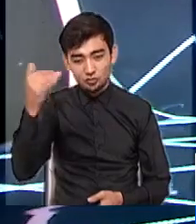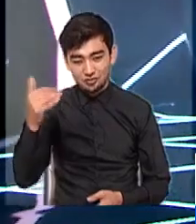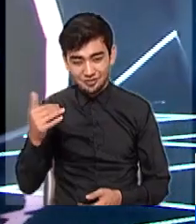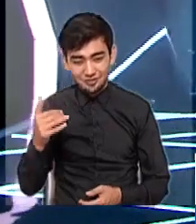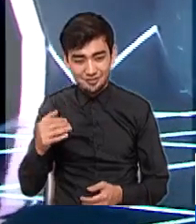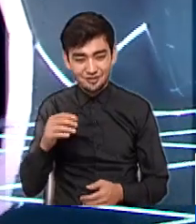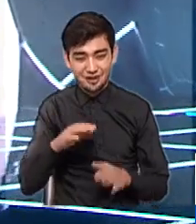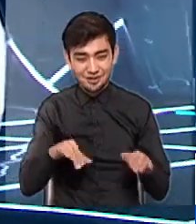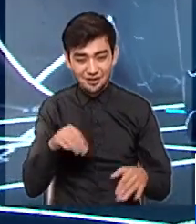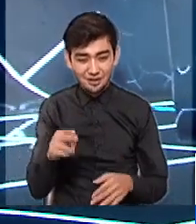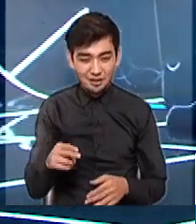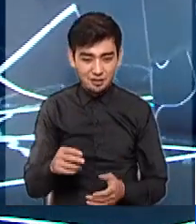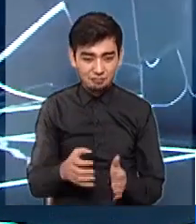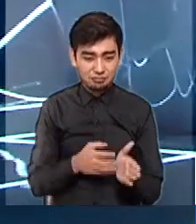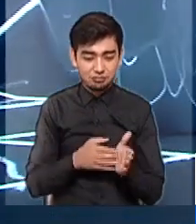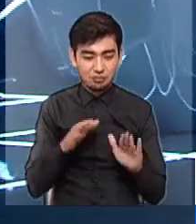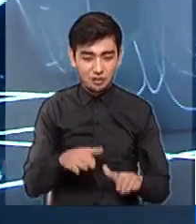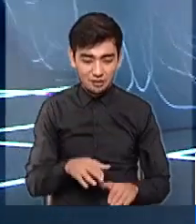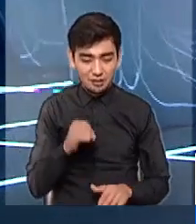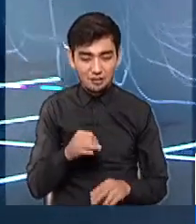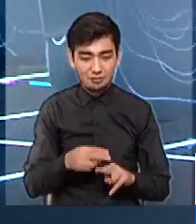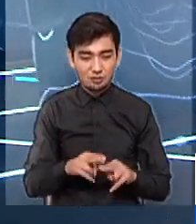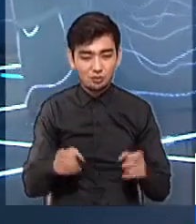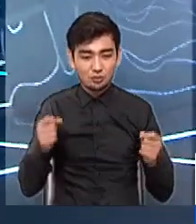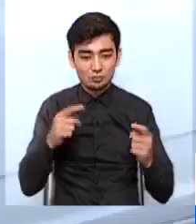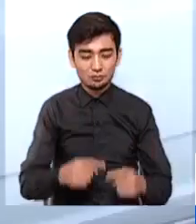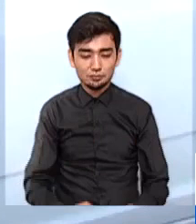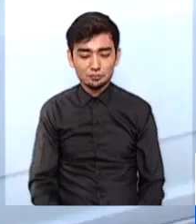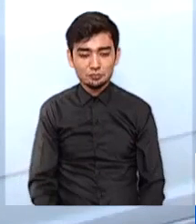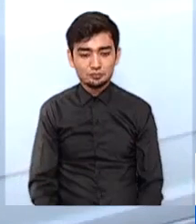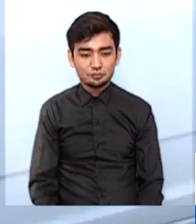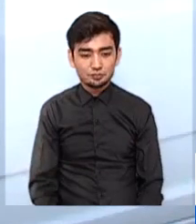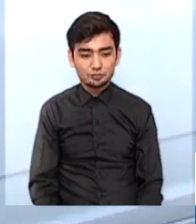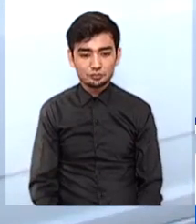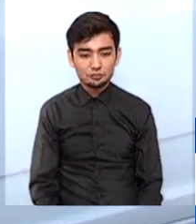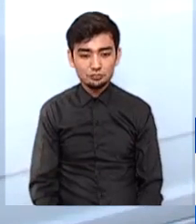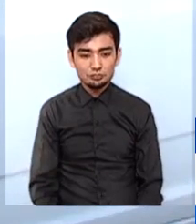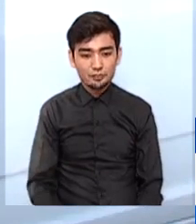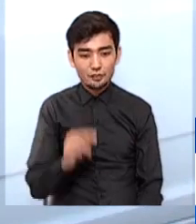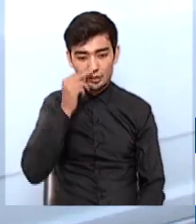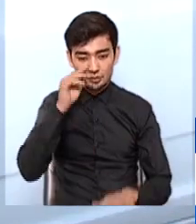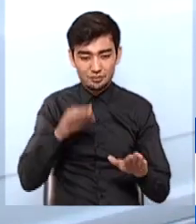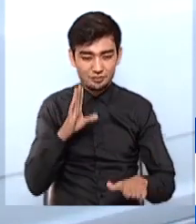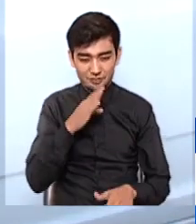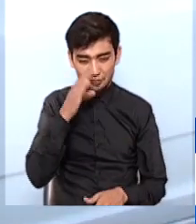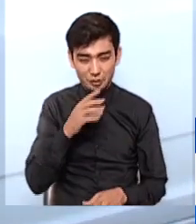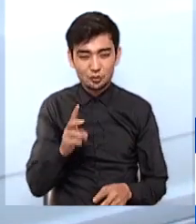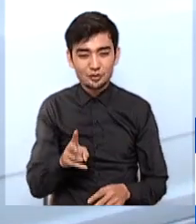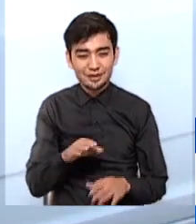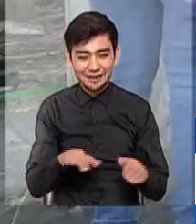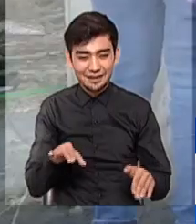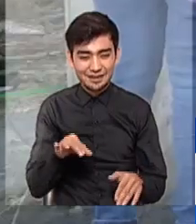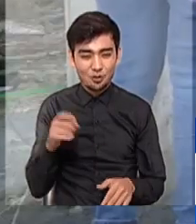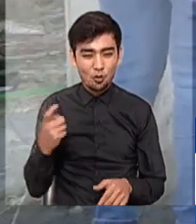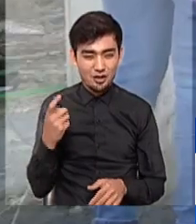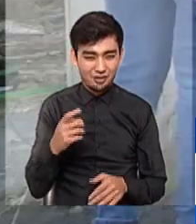дошкольные учреждения всем не хватает Анастасия Новикова разбиралась в Шымкенте родители Чьи дети посещают